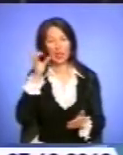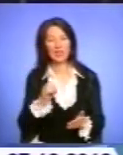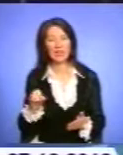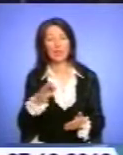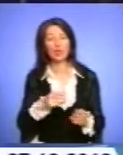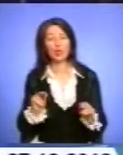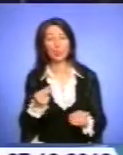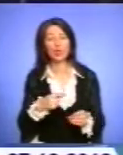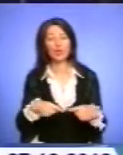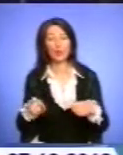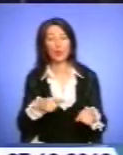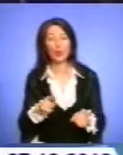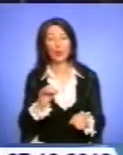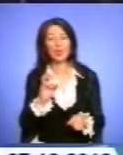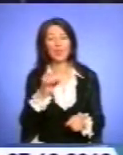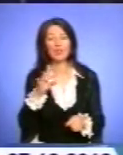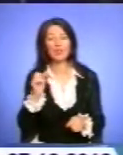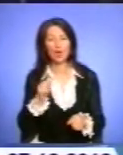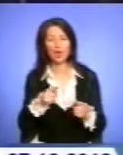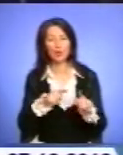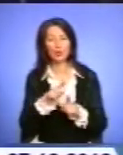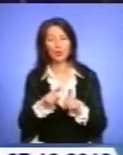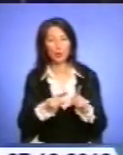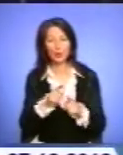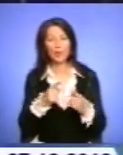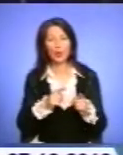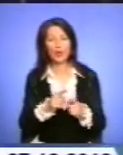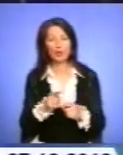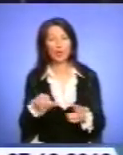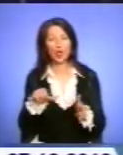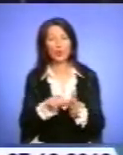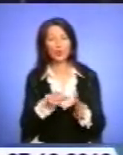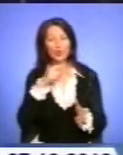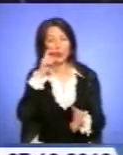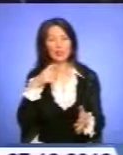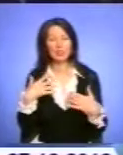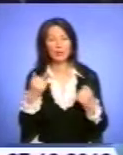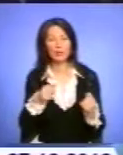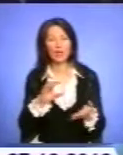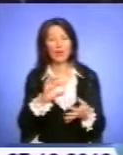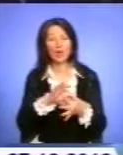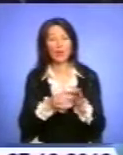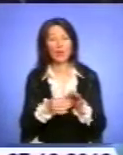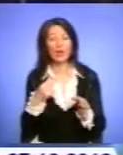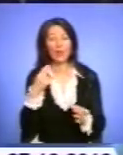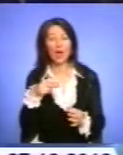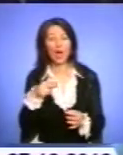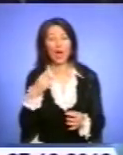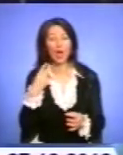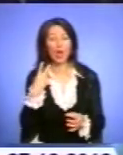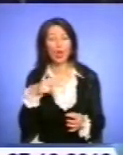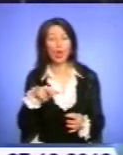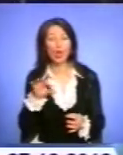футболу, інфраструктурні перетворення, участь українських спортсменів в Олімпіаді в Лондоні та перемогу українки Гани Ушеніної